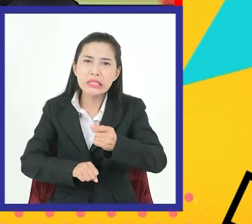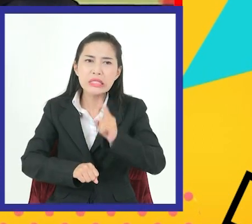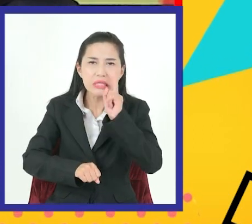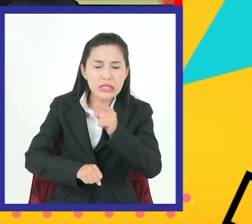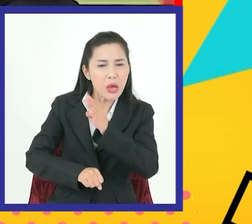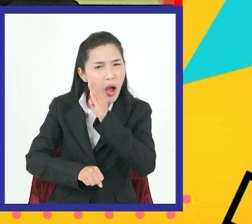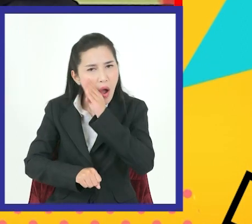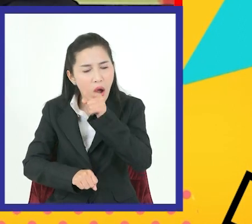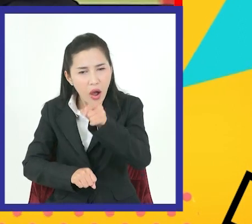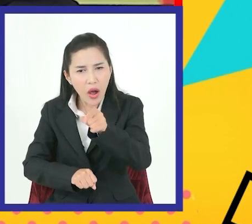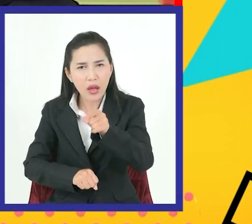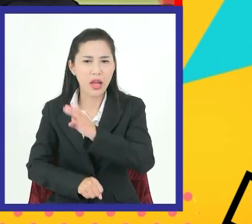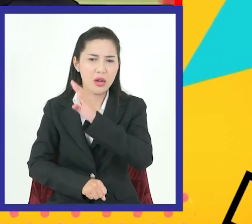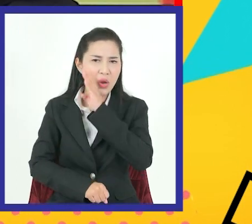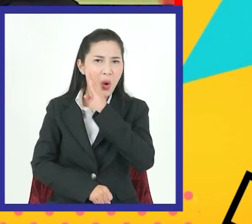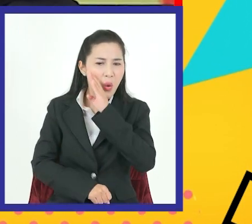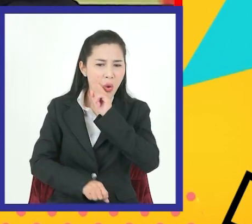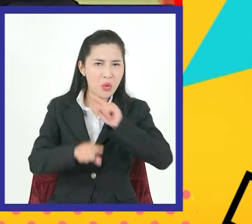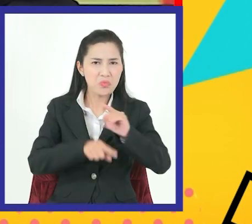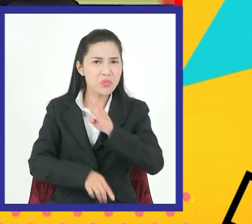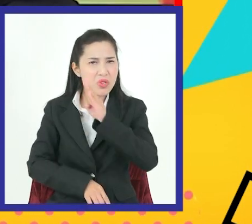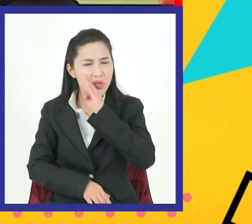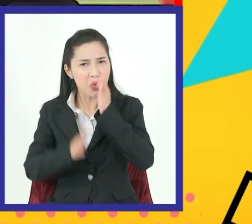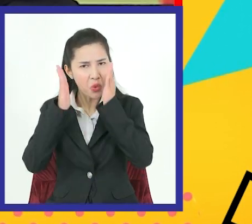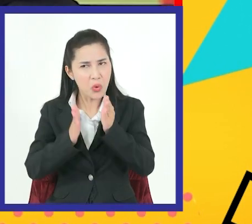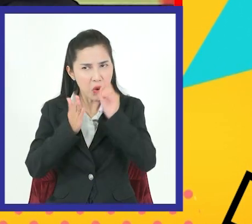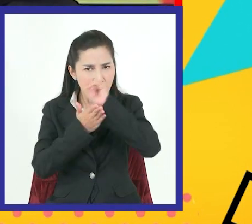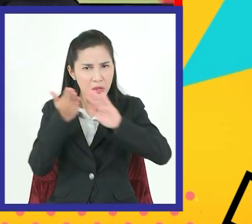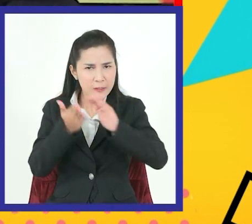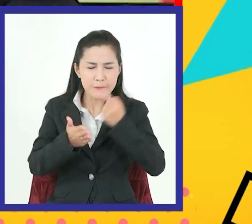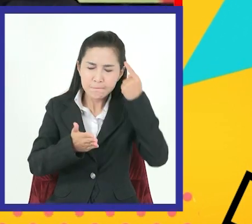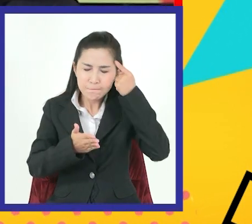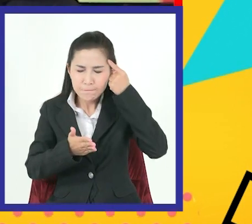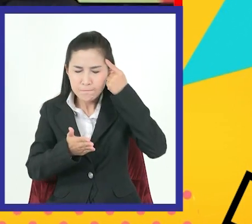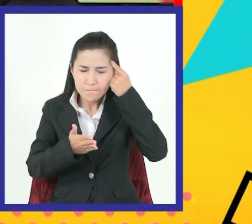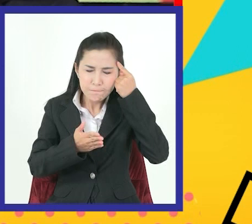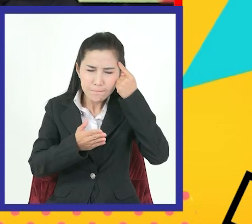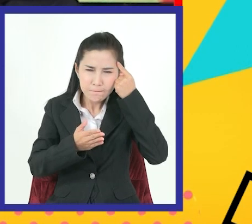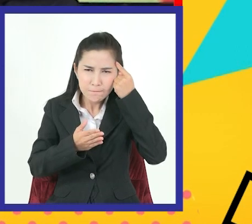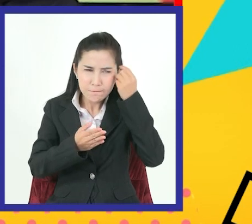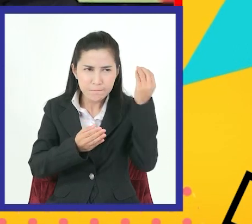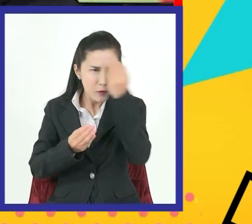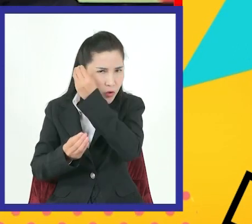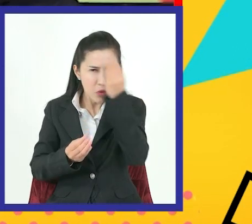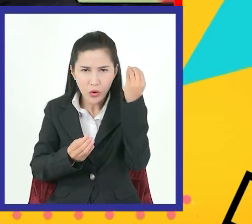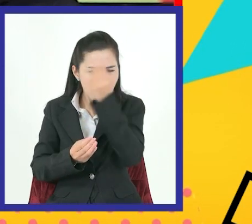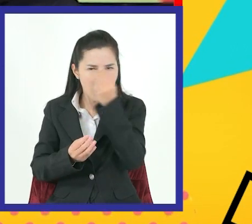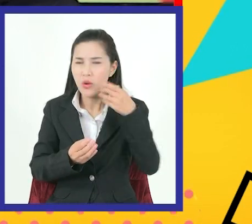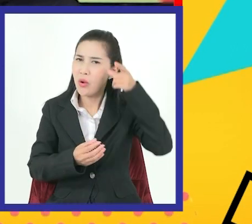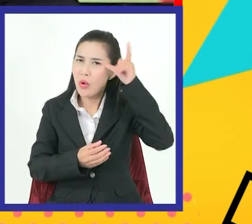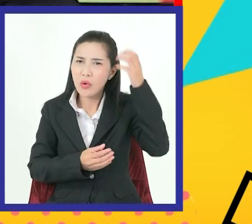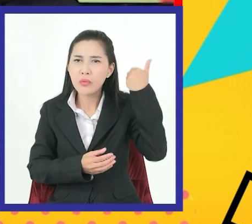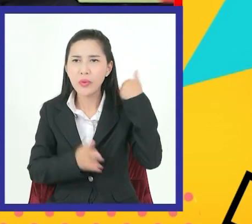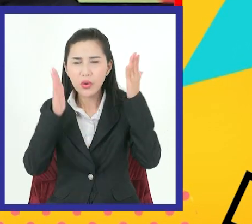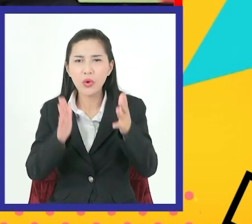นี่การการโกหกพกลมกลายเป็นสิ่งซึ่งคนในชาติสับสนแล้วว่าอะไรพูดจริงพูดเล่นแม้แต่คนซึ่งเป็นนักการ